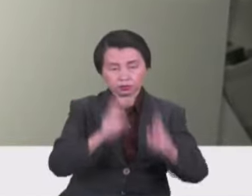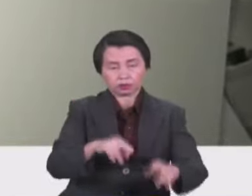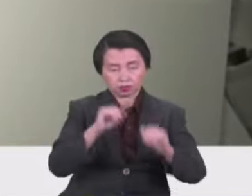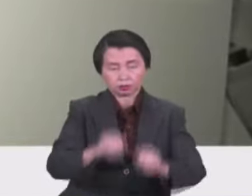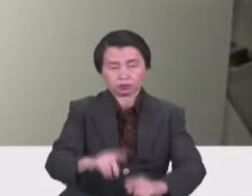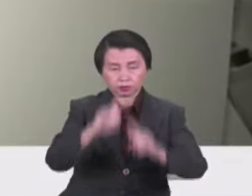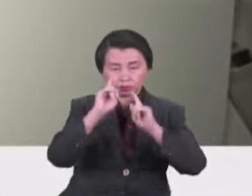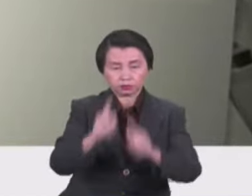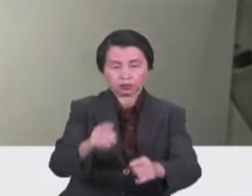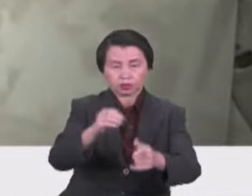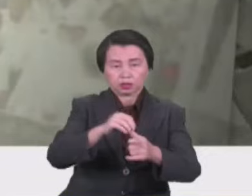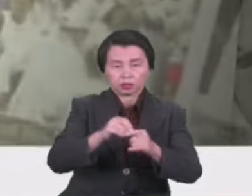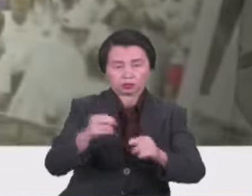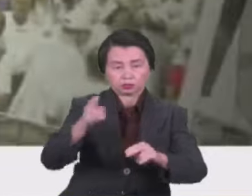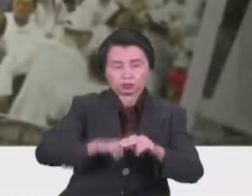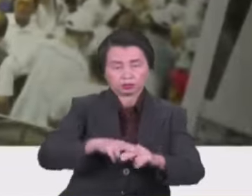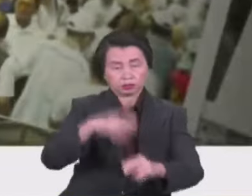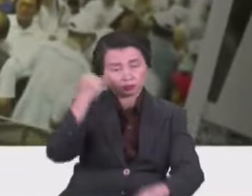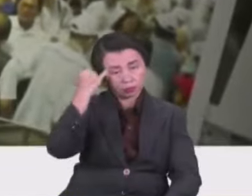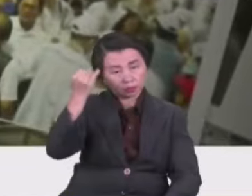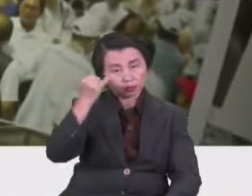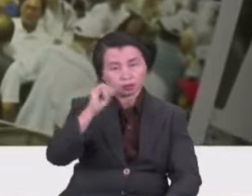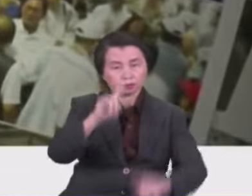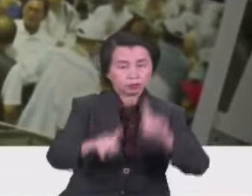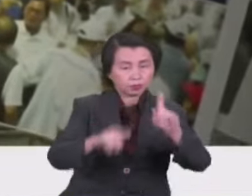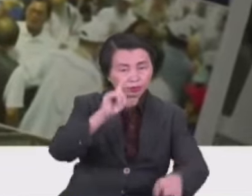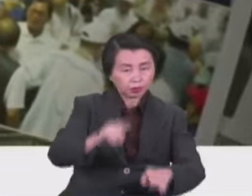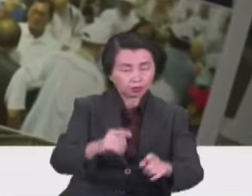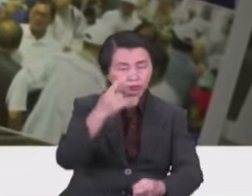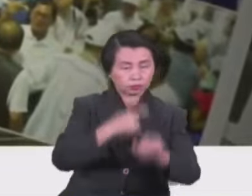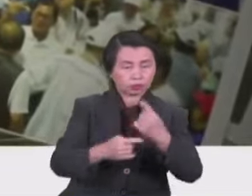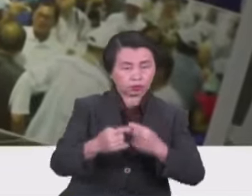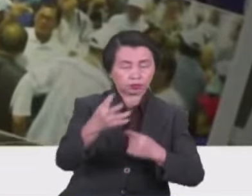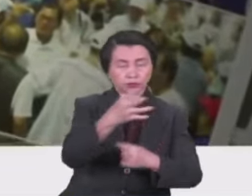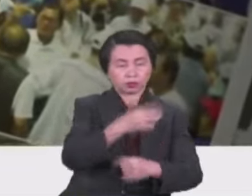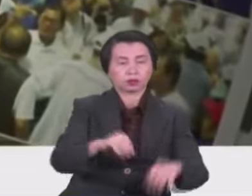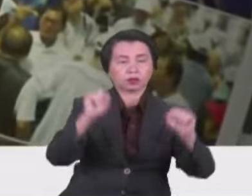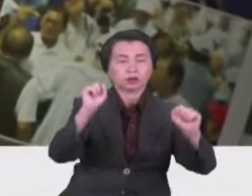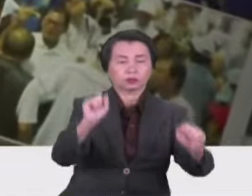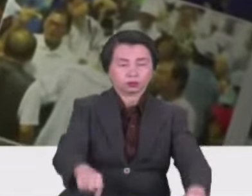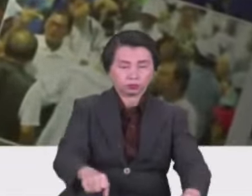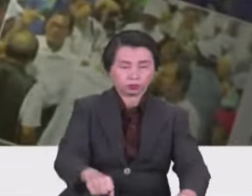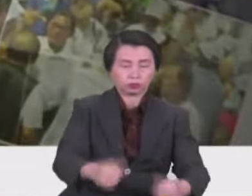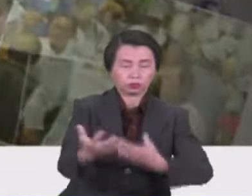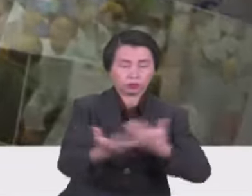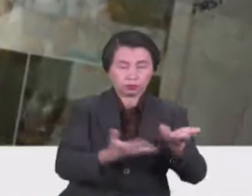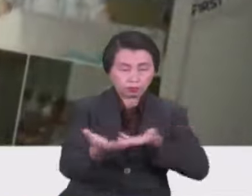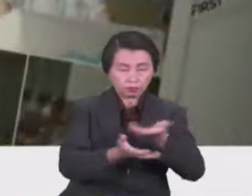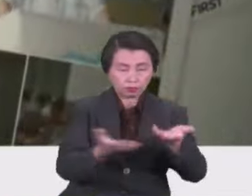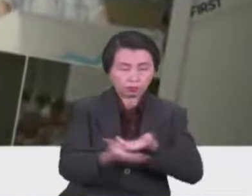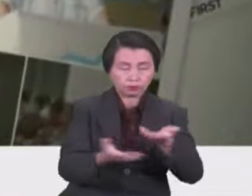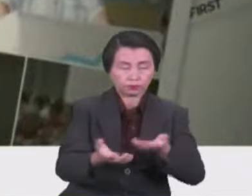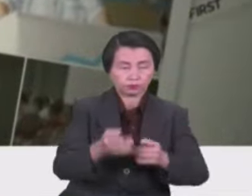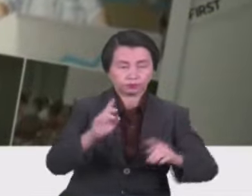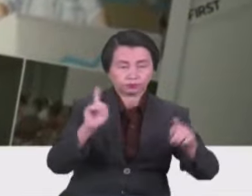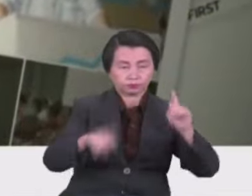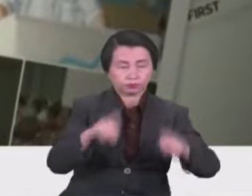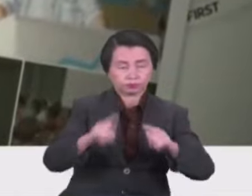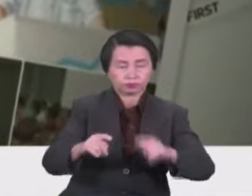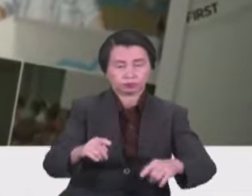boleh menjawab atau menambah pandangan pertanyaan yang diajukan sekaligus membolehkan interaksi pelbagai hala